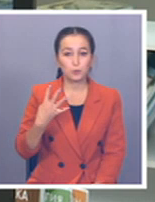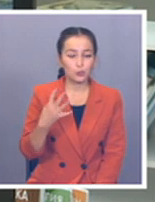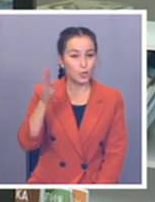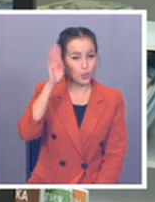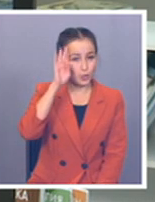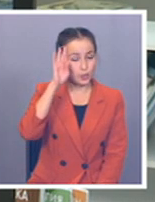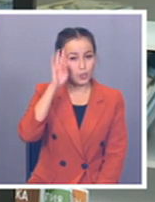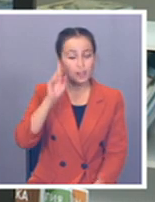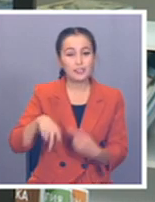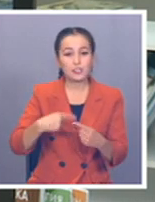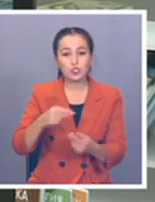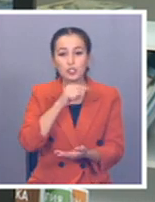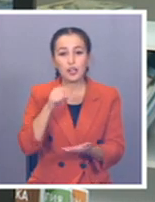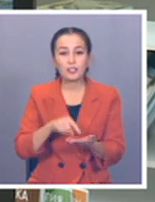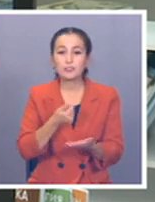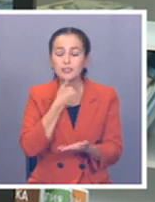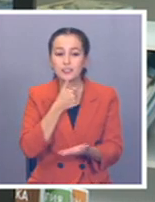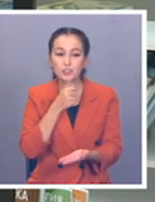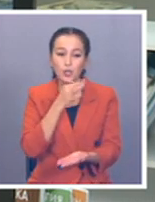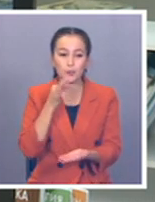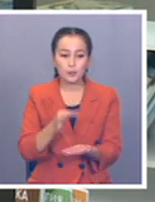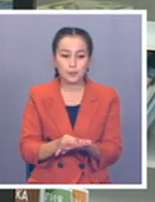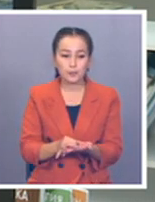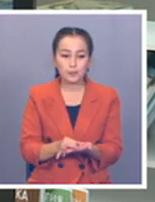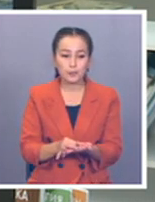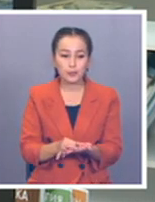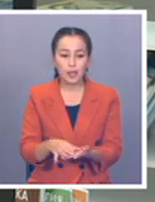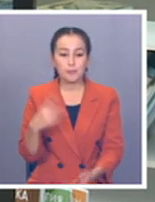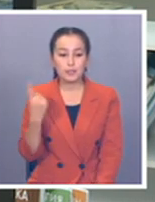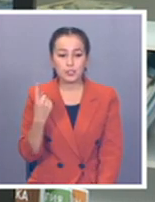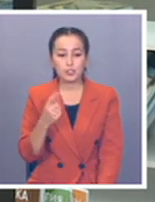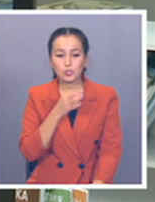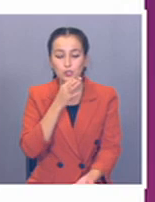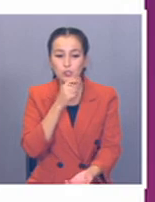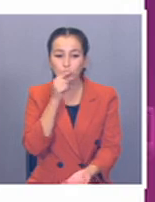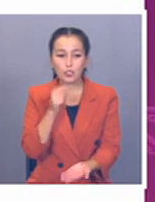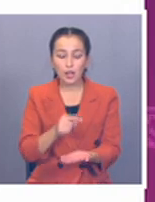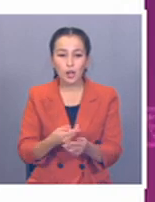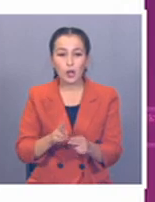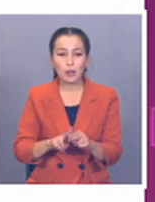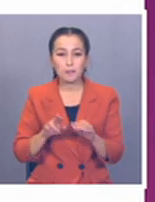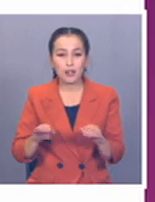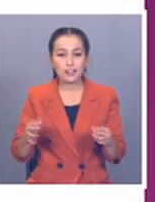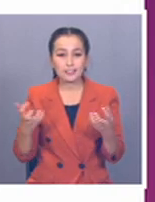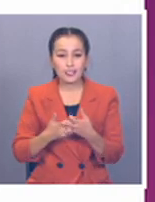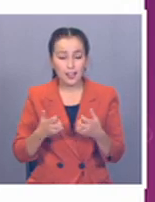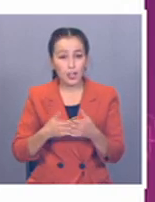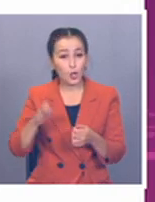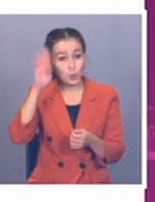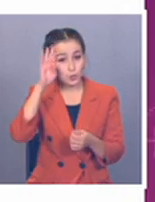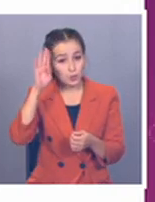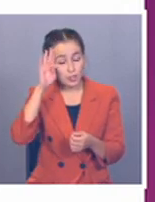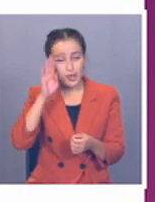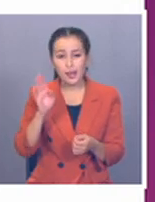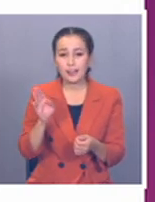келесі сұрақтарға жауап беріп көріңізші. Бірінші сұрақ. Ұл балалардың саны қыз балалардың санынан